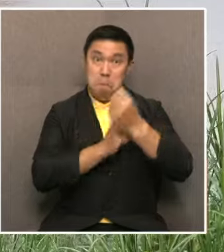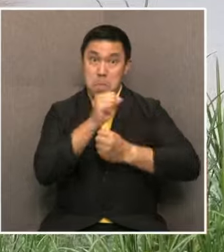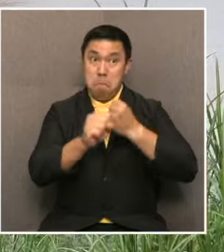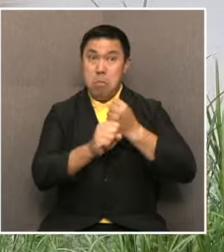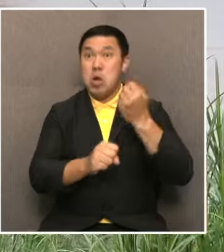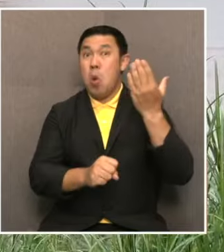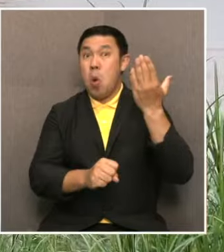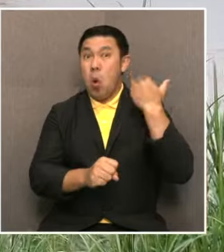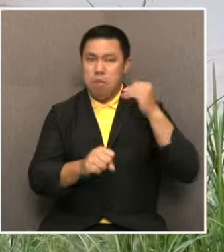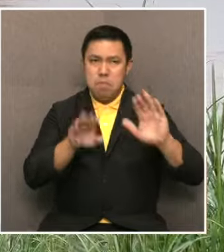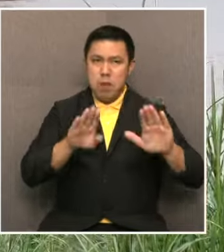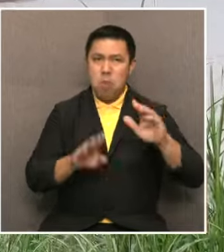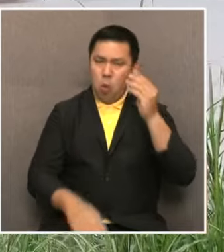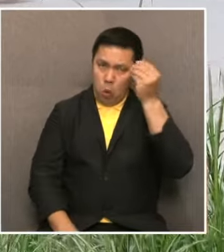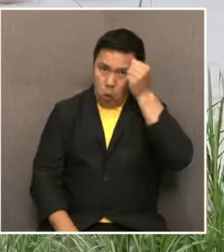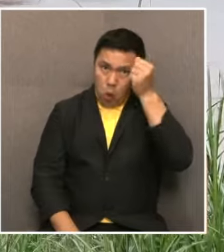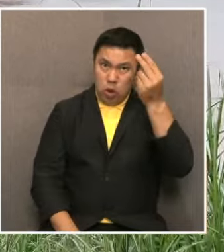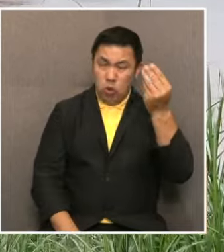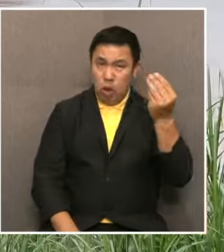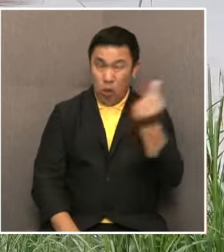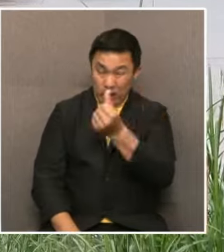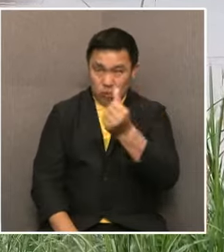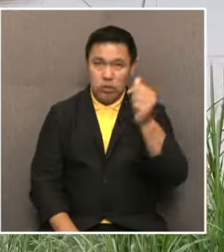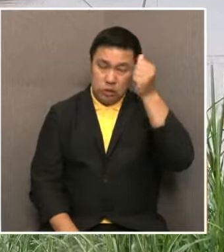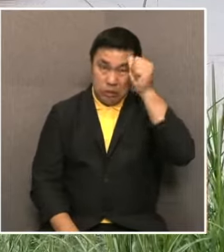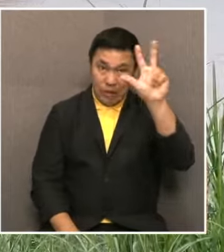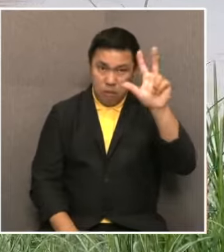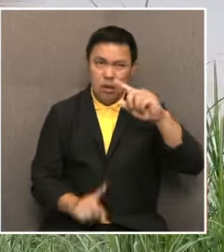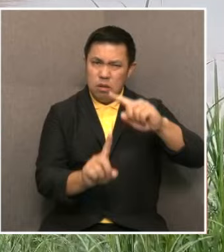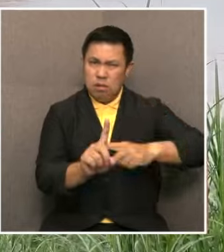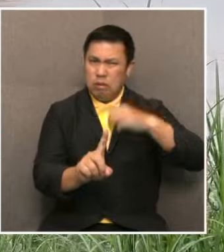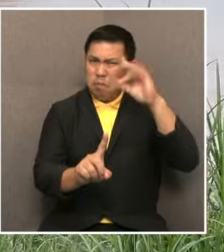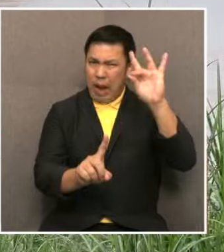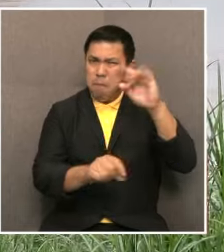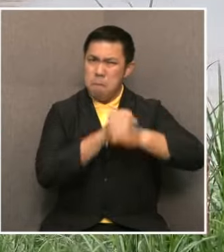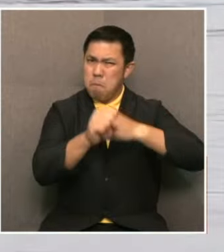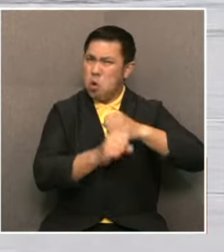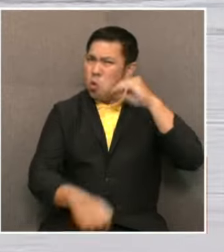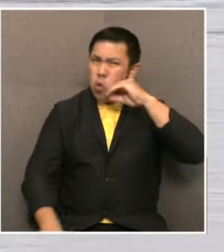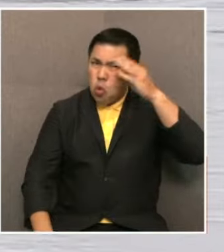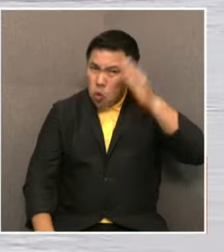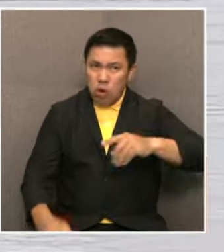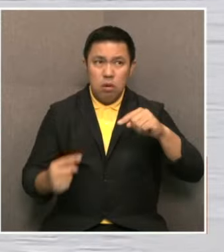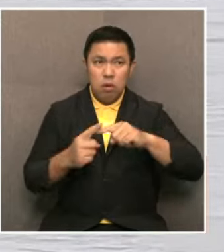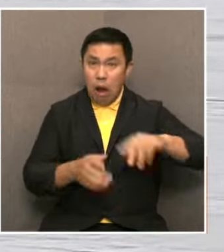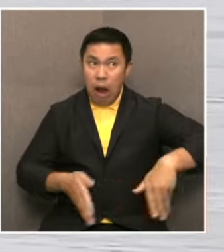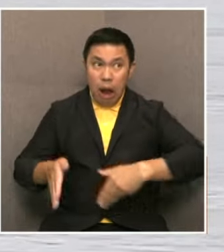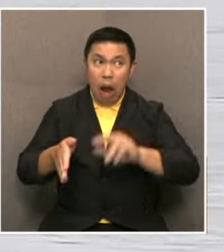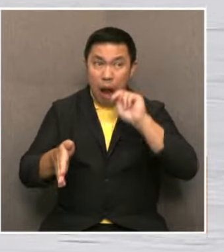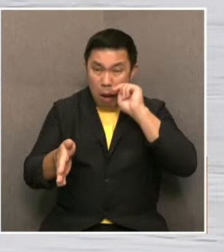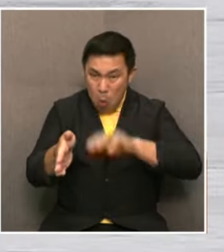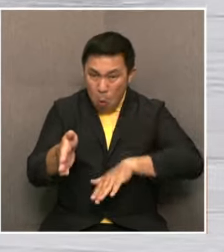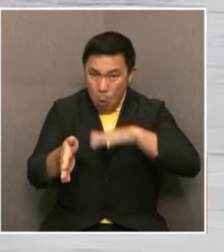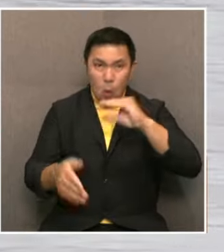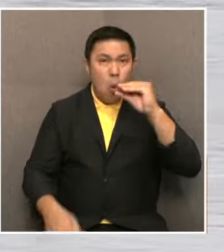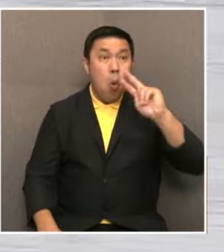ถึง 3วันโดยในช่วงเดือนสิงหาคมของทุกปีจะเป็นช่วงเวลาที่ระดับน้ำโขงเพิ่มสูงที่สุดในรอบ